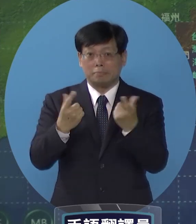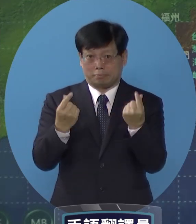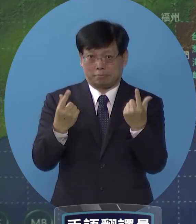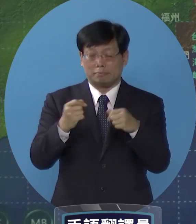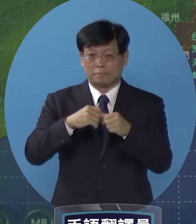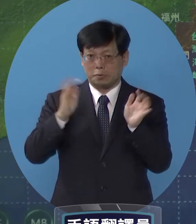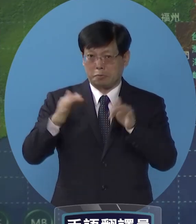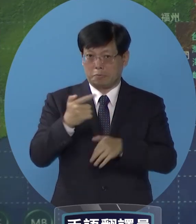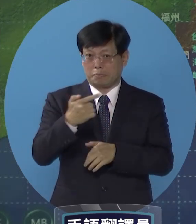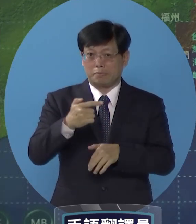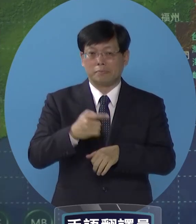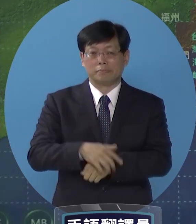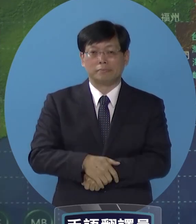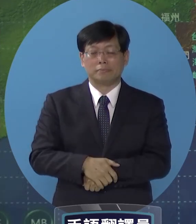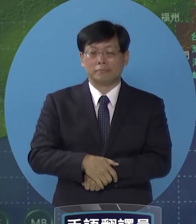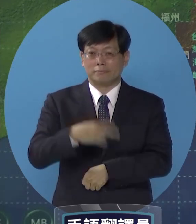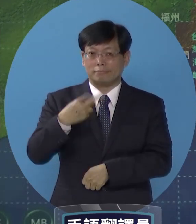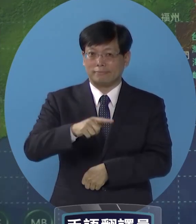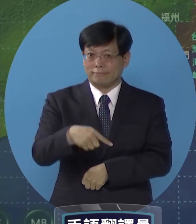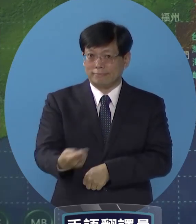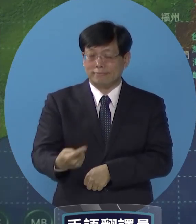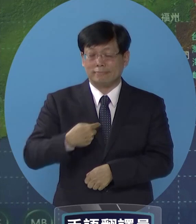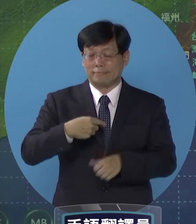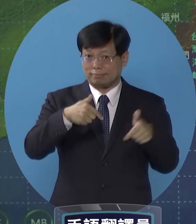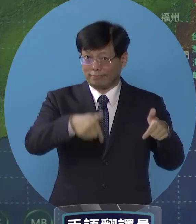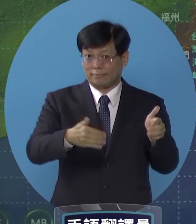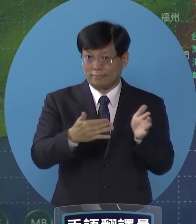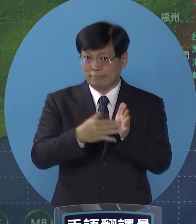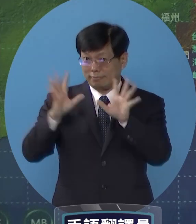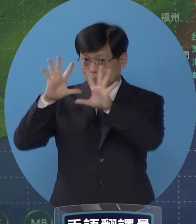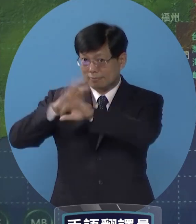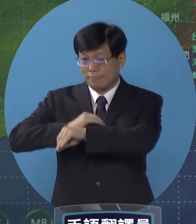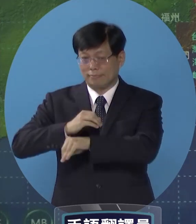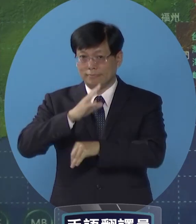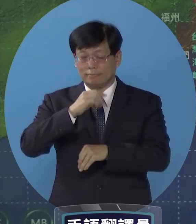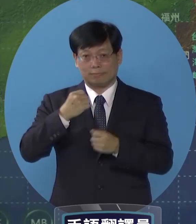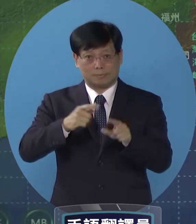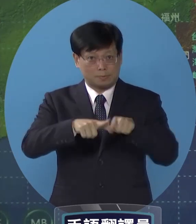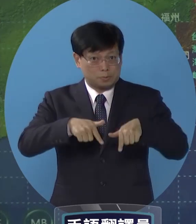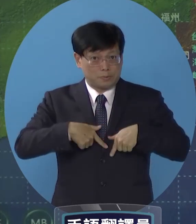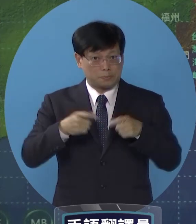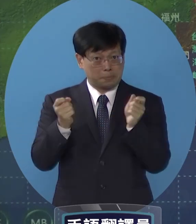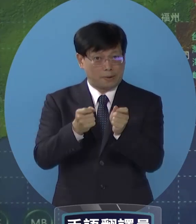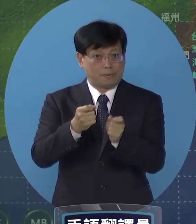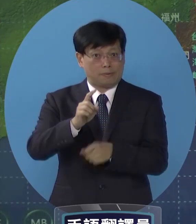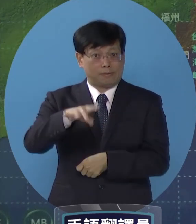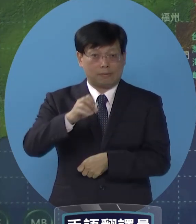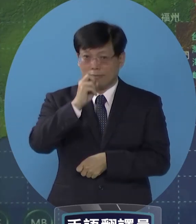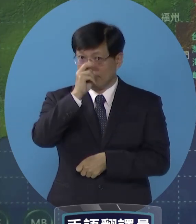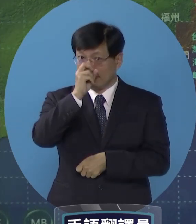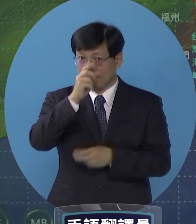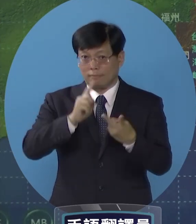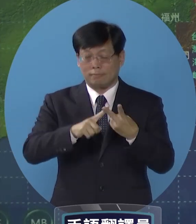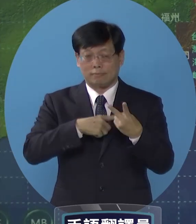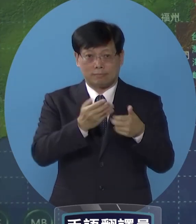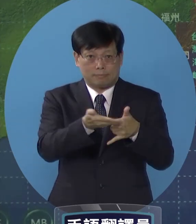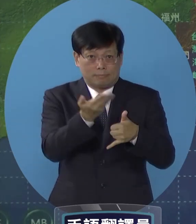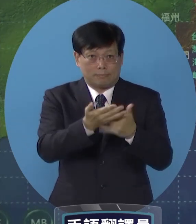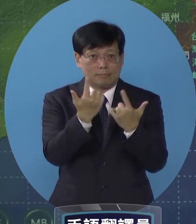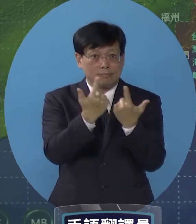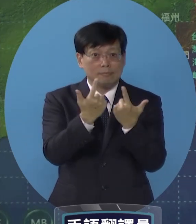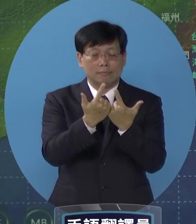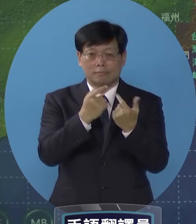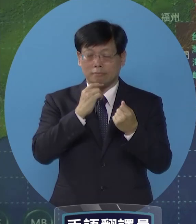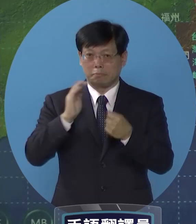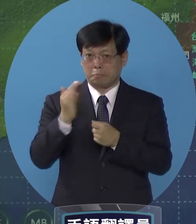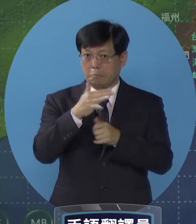有比较强的阵风出现。而接下来下午到入夜之后，距离台风中心最为靠近的宜兰还有北部地区，阵